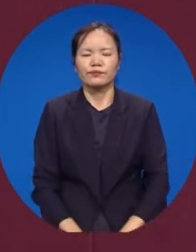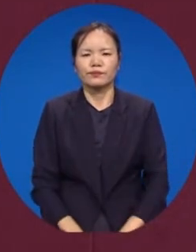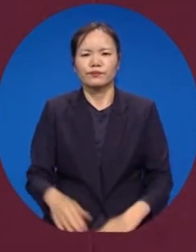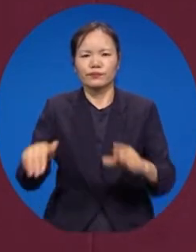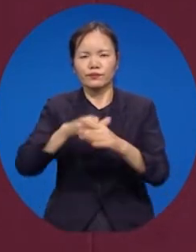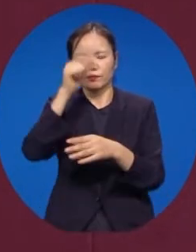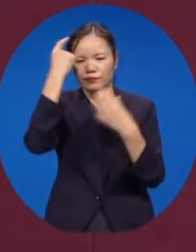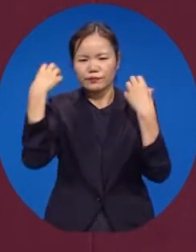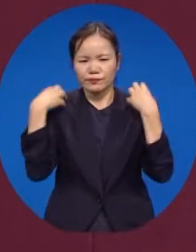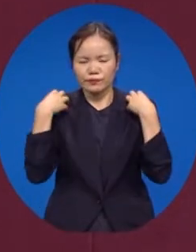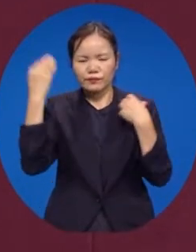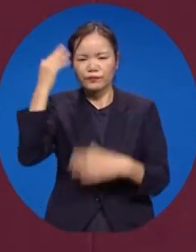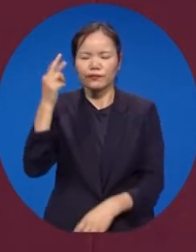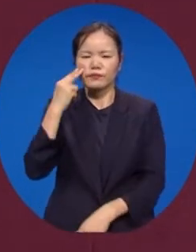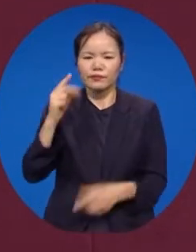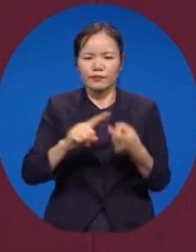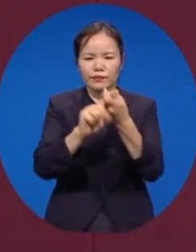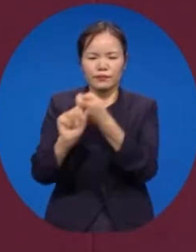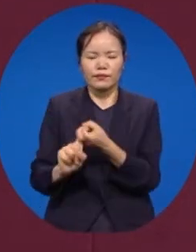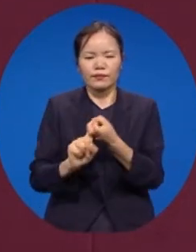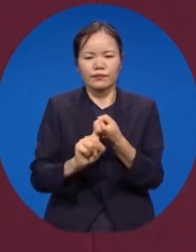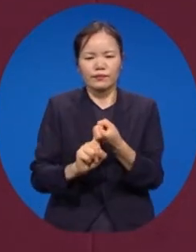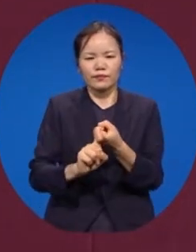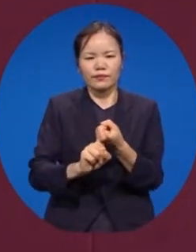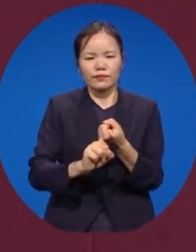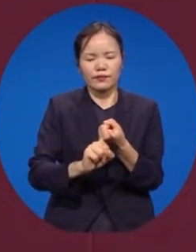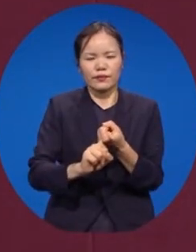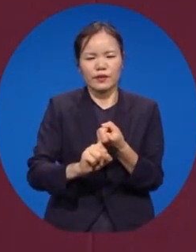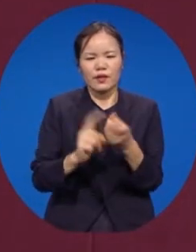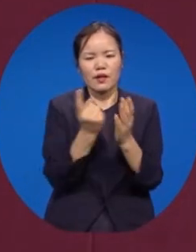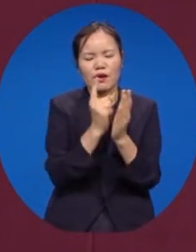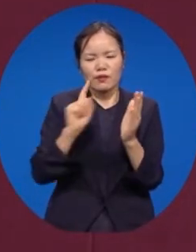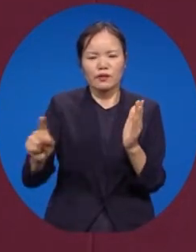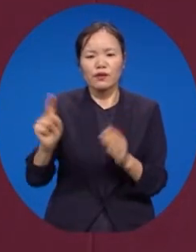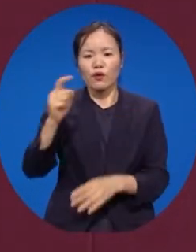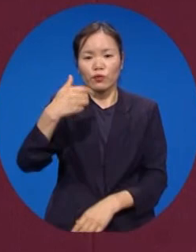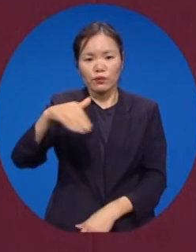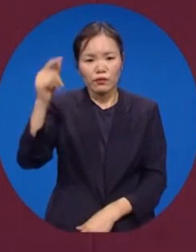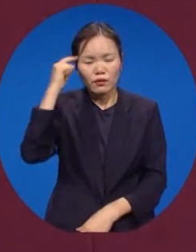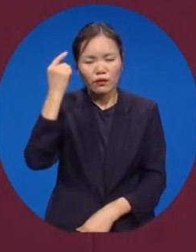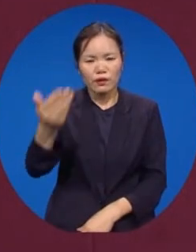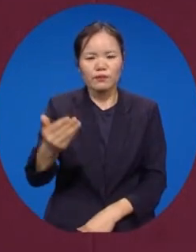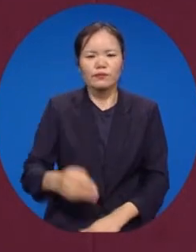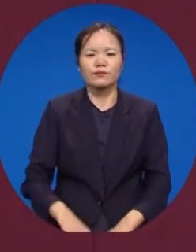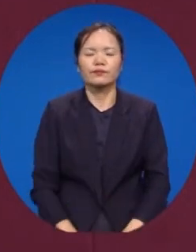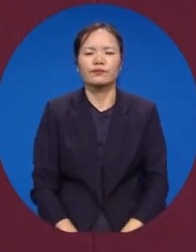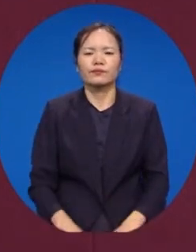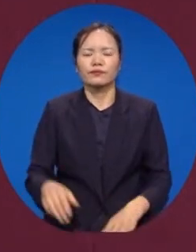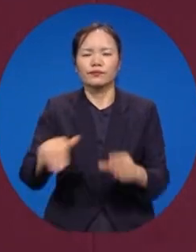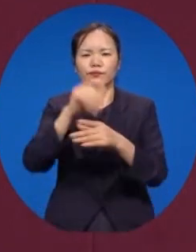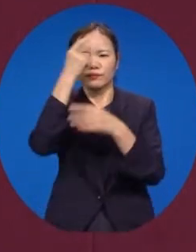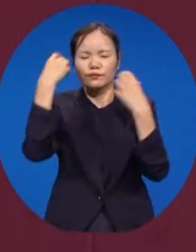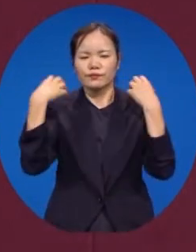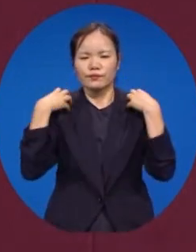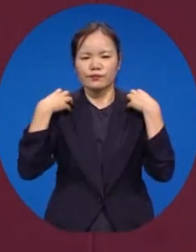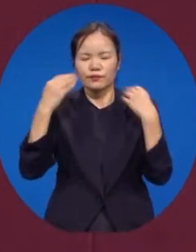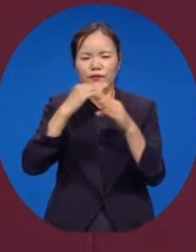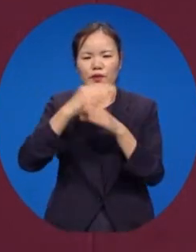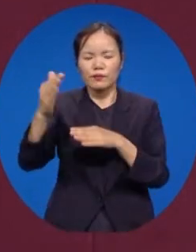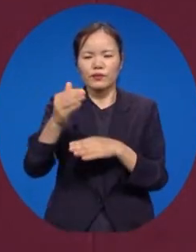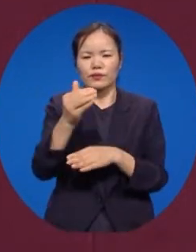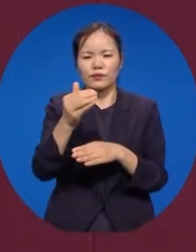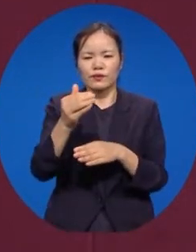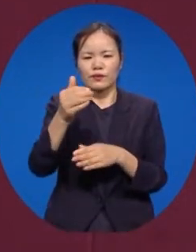문재인 정권은 한미동맹을 이탈해 대체 어디로 가려고 하는 것입니까? 문재인 정부는 북핵 문제에